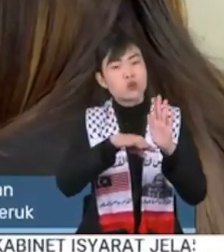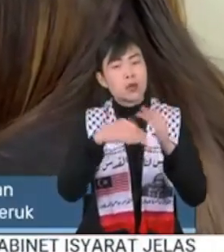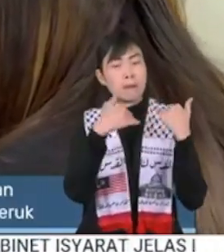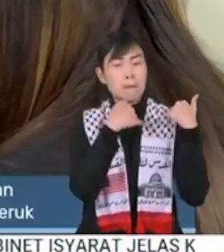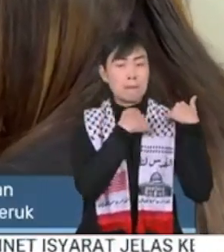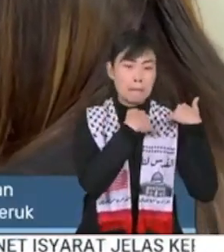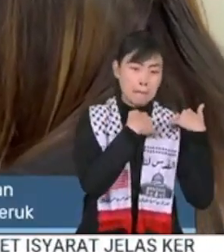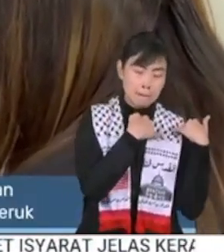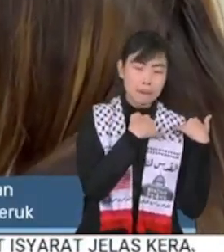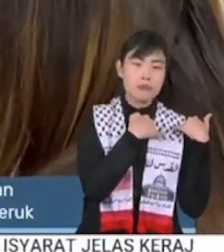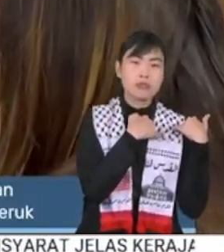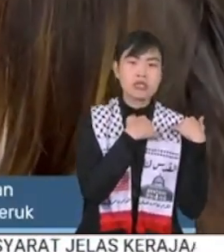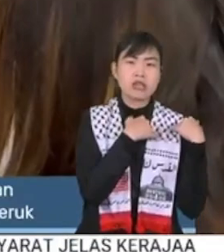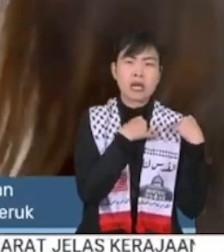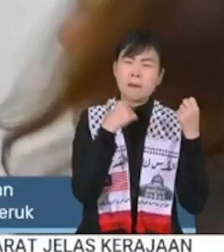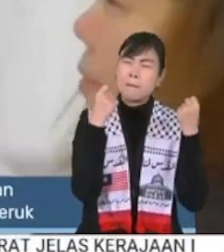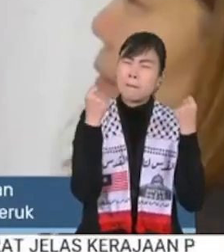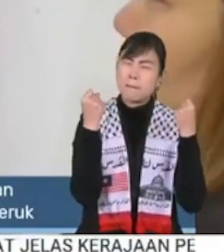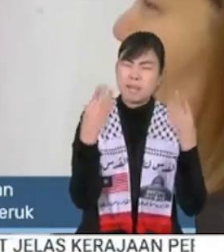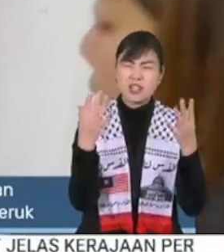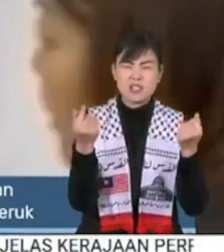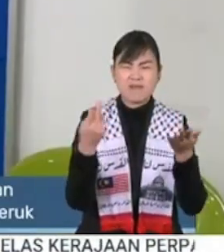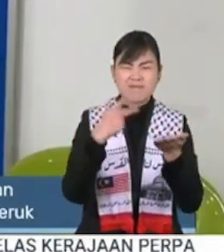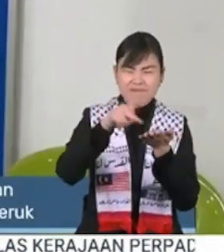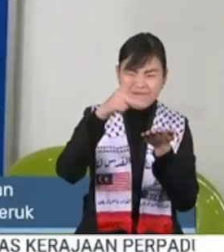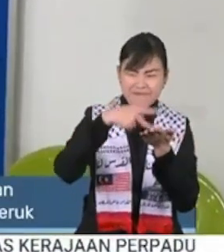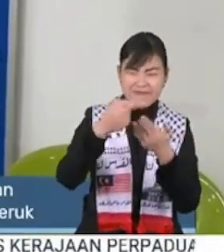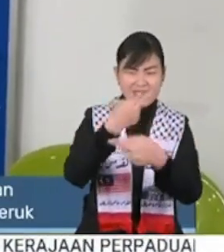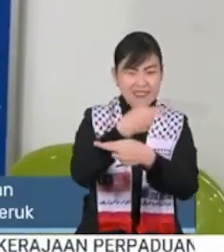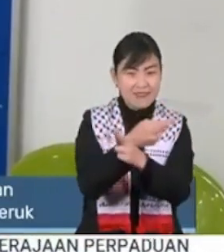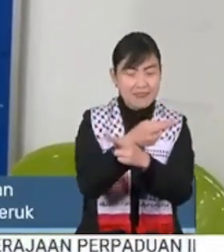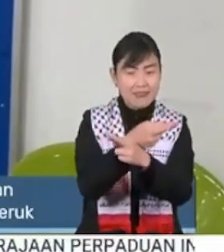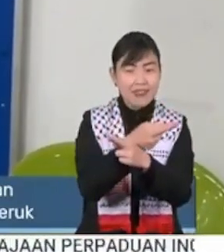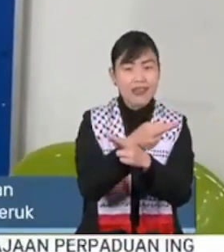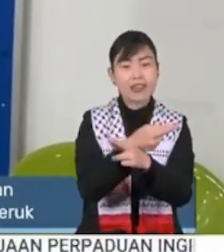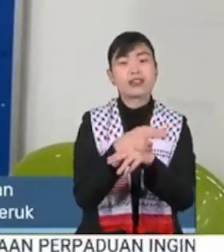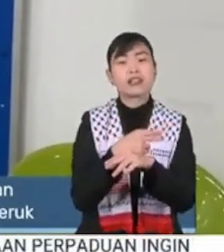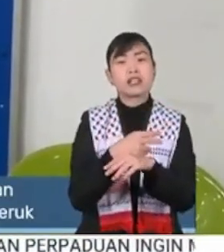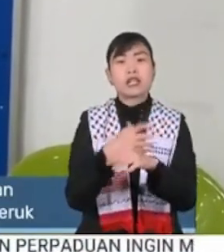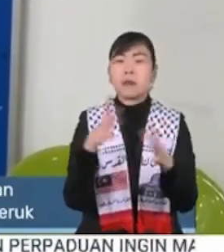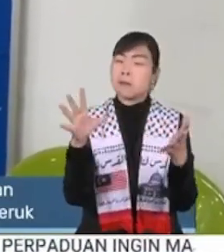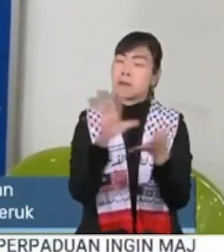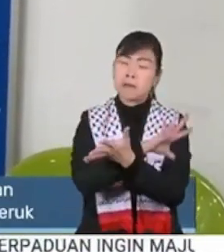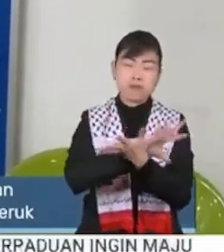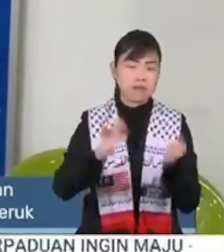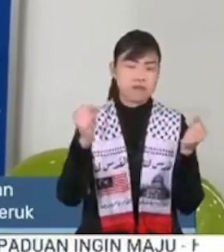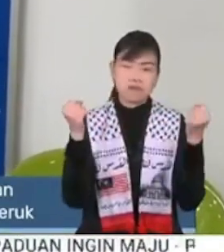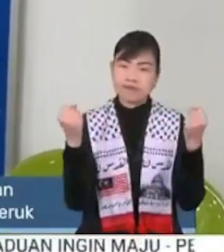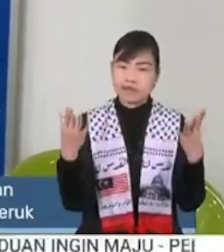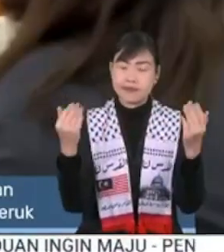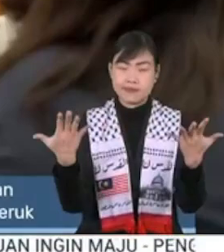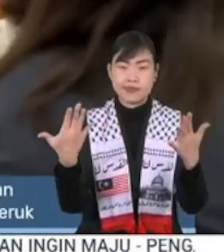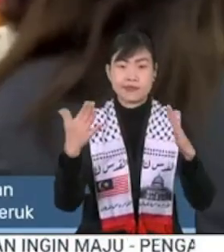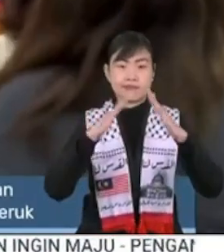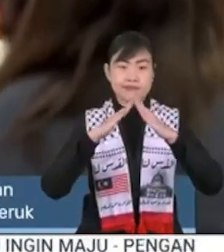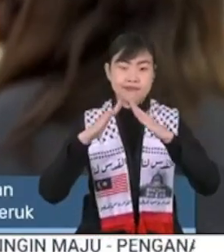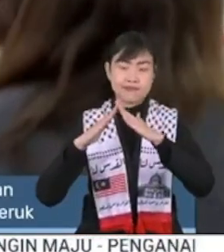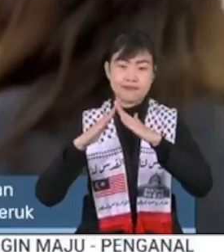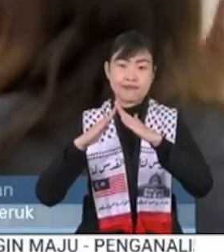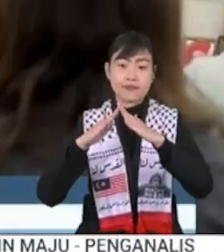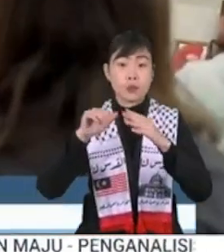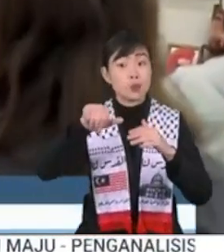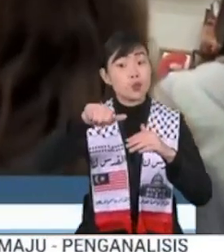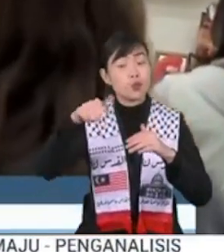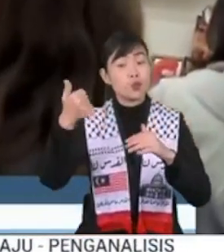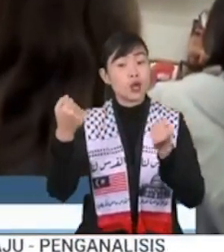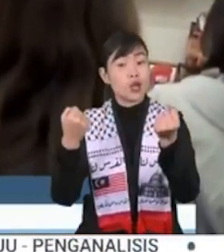disaster SP Money On The Repair and and a lot of damages in the house selain